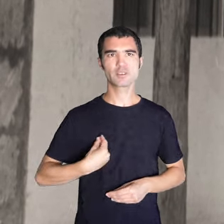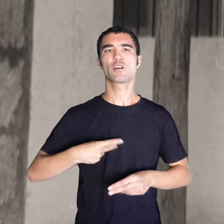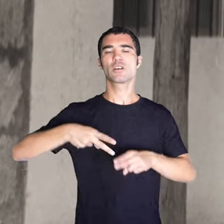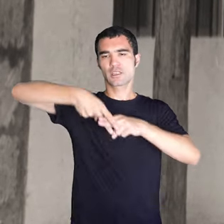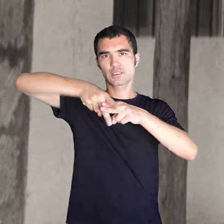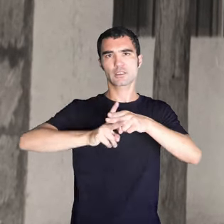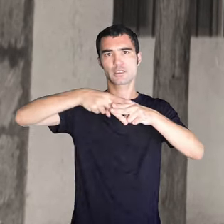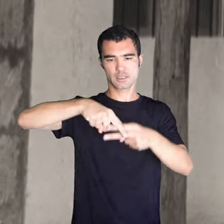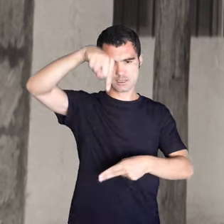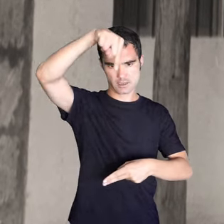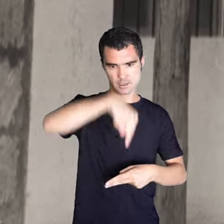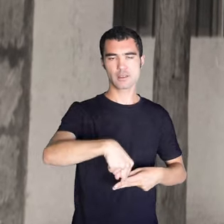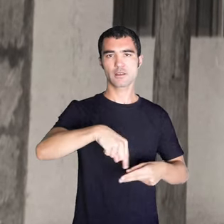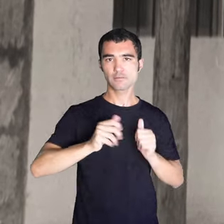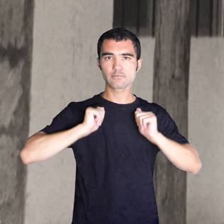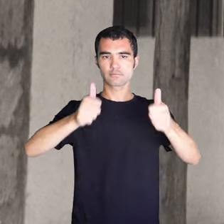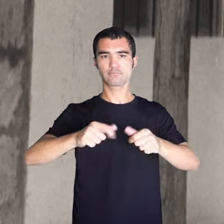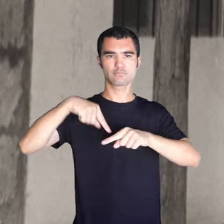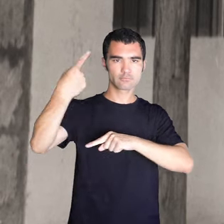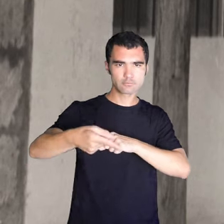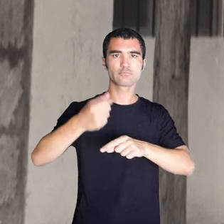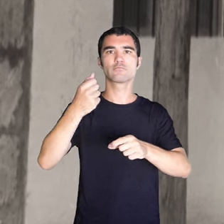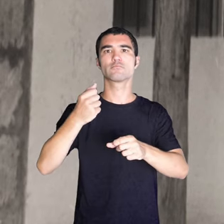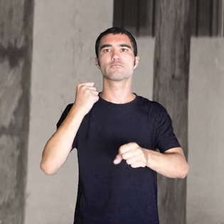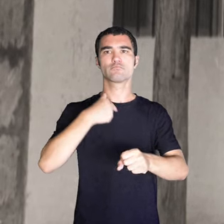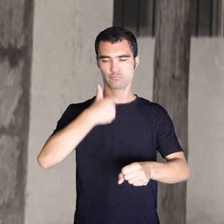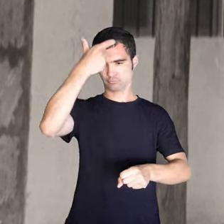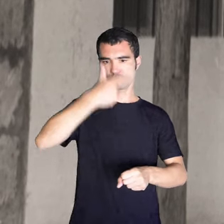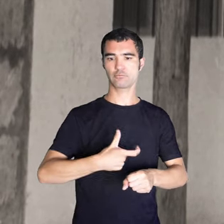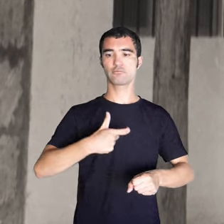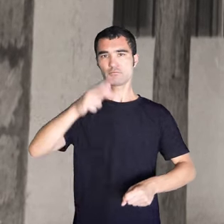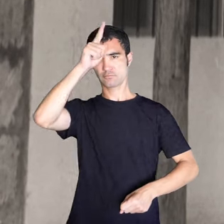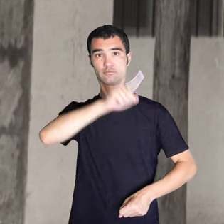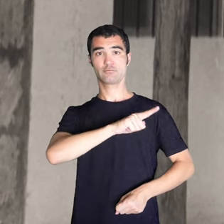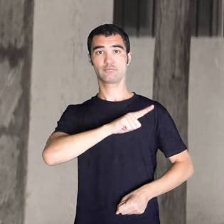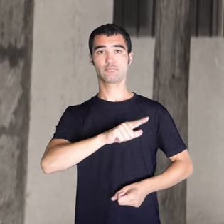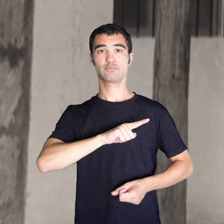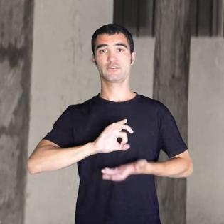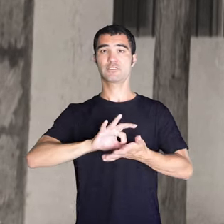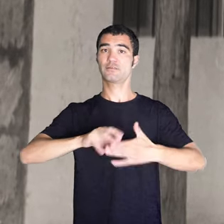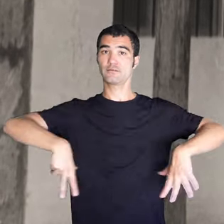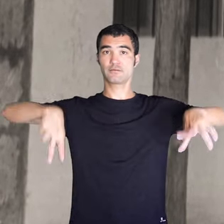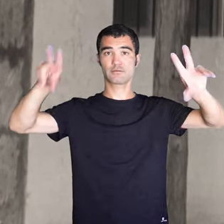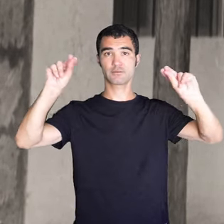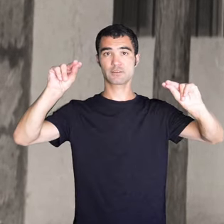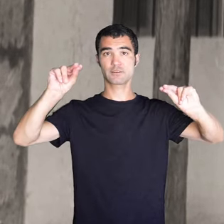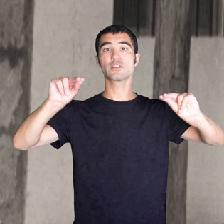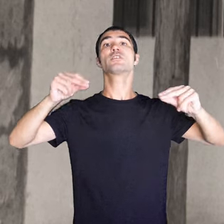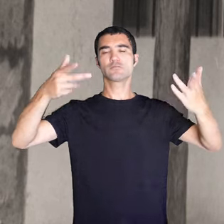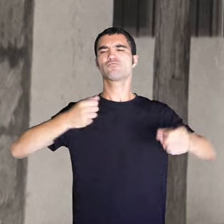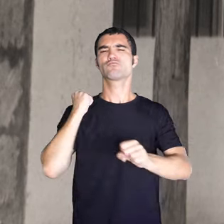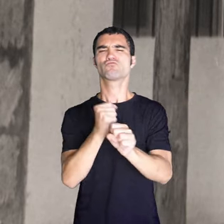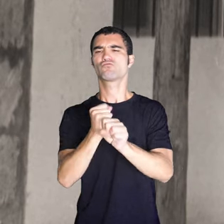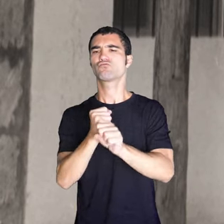taller, que després hi començàrem a fer. Immediatament que jo vaig acabar el servici, ens vàrem posar a fer